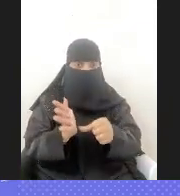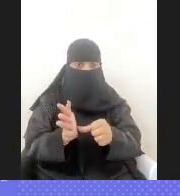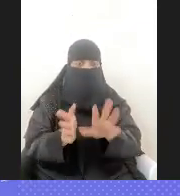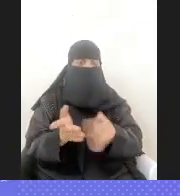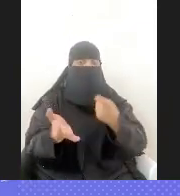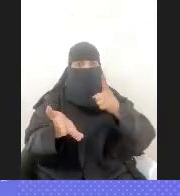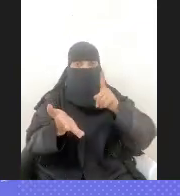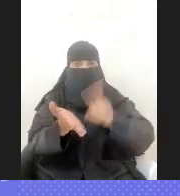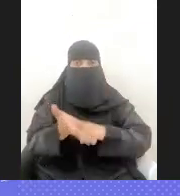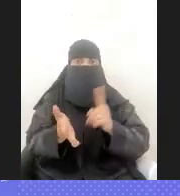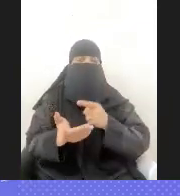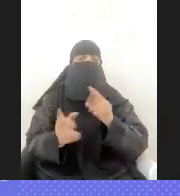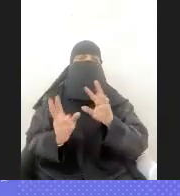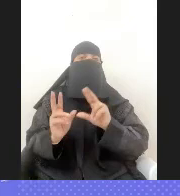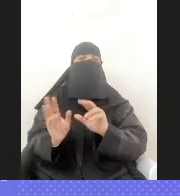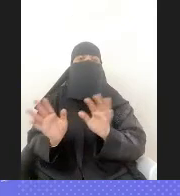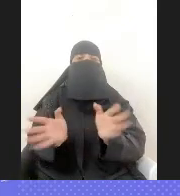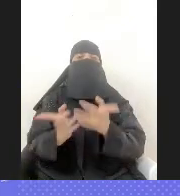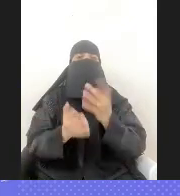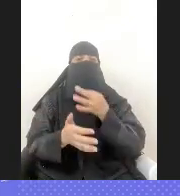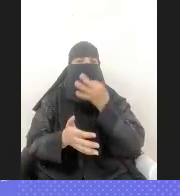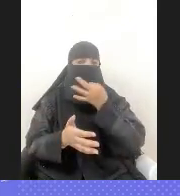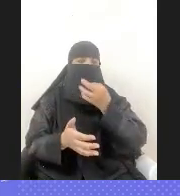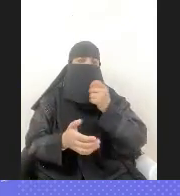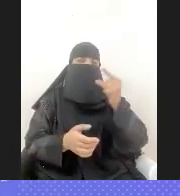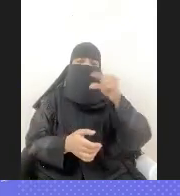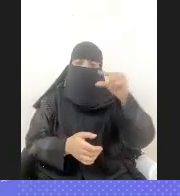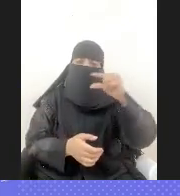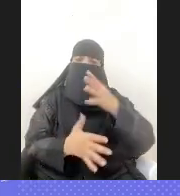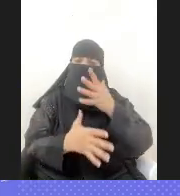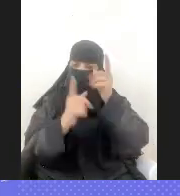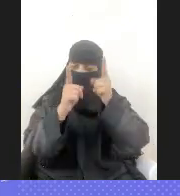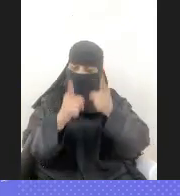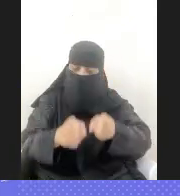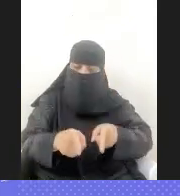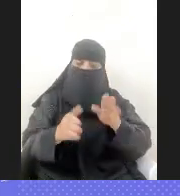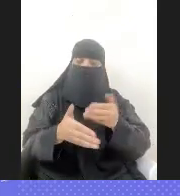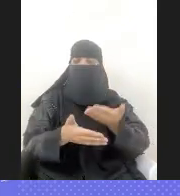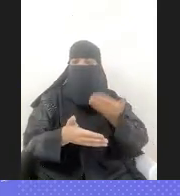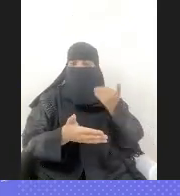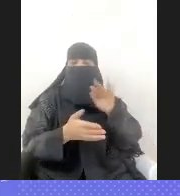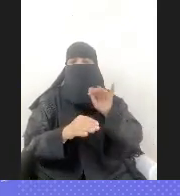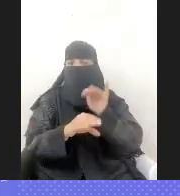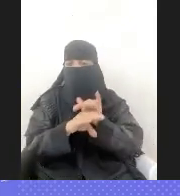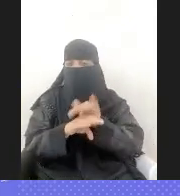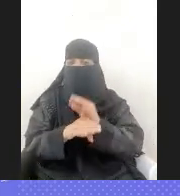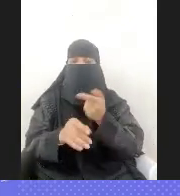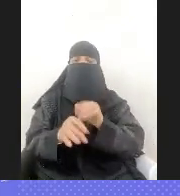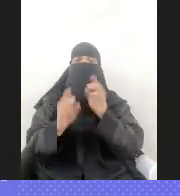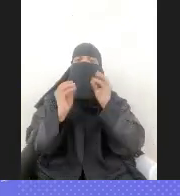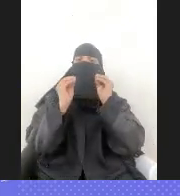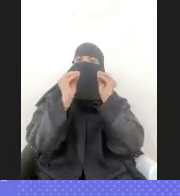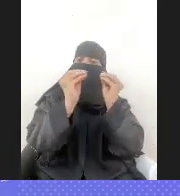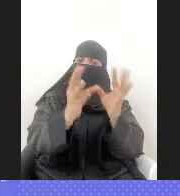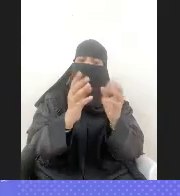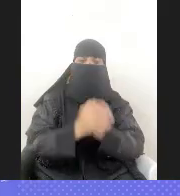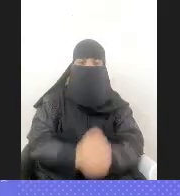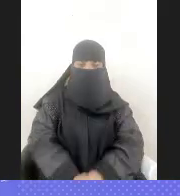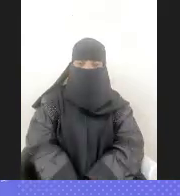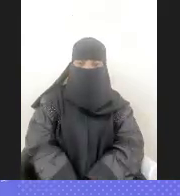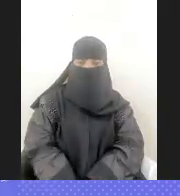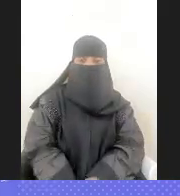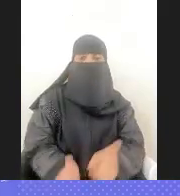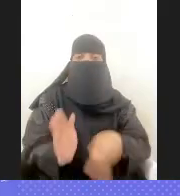ما تم ما قالوه الدكاترة الكرام قبلية، فالله يعطيهم ألف عافية. خلينا أول